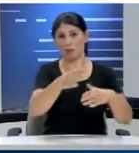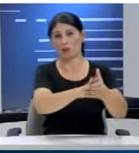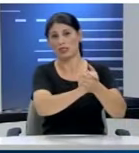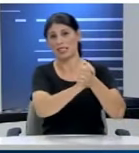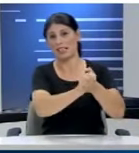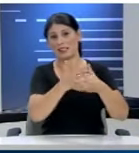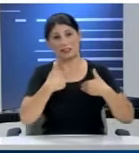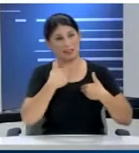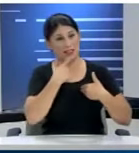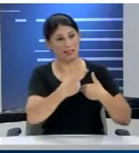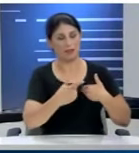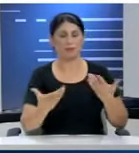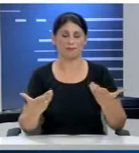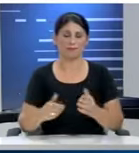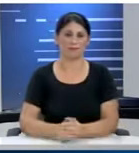Συγχαρητήρια λέμε εμείς, ως ανά.